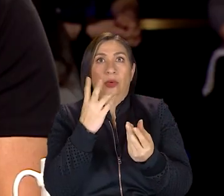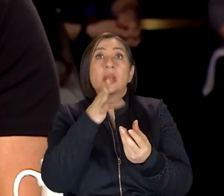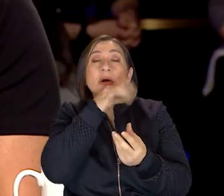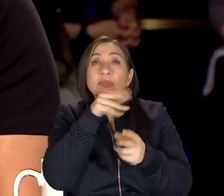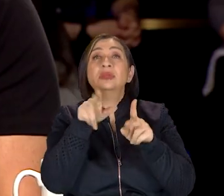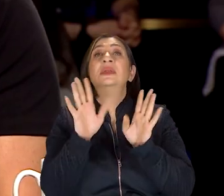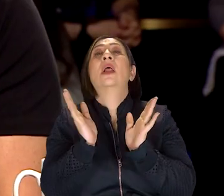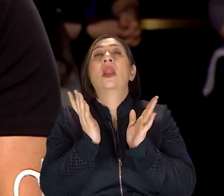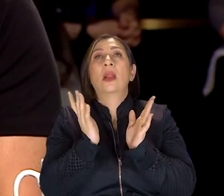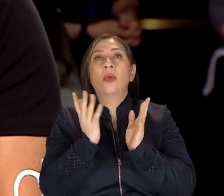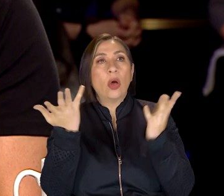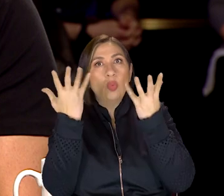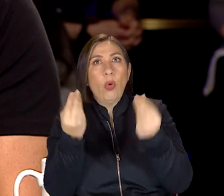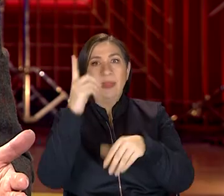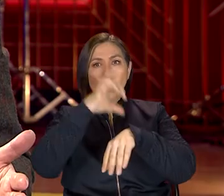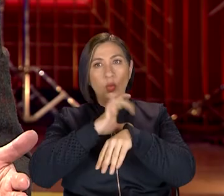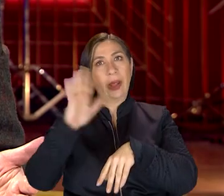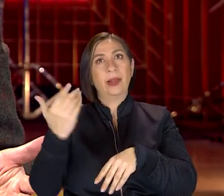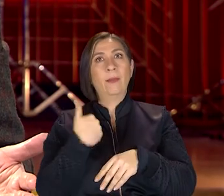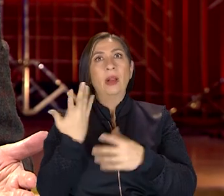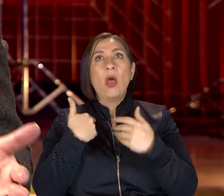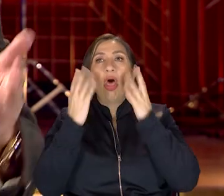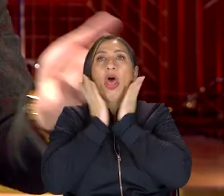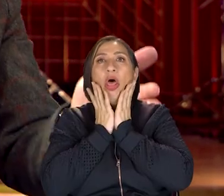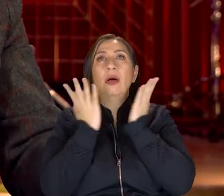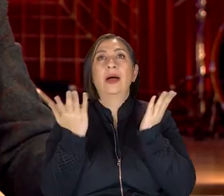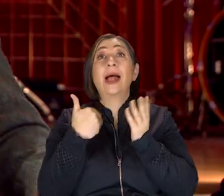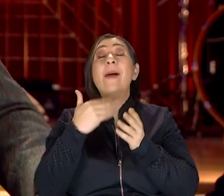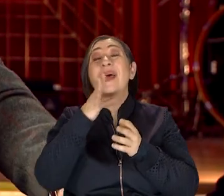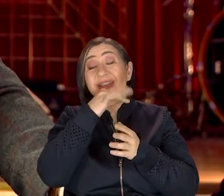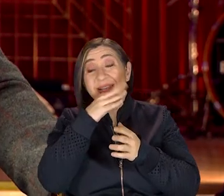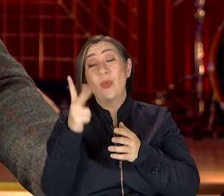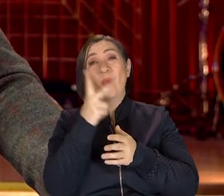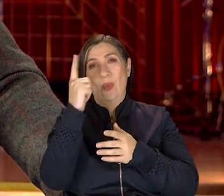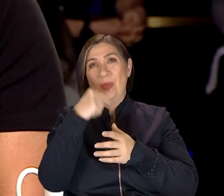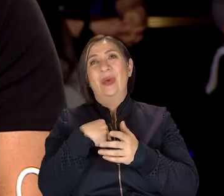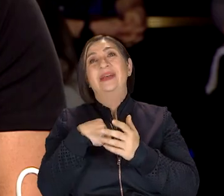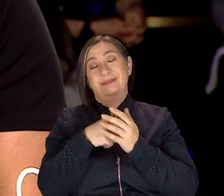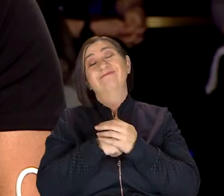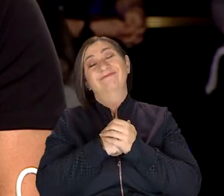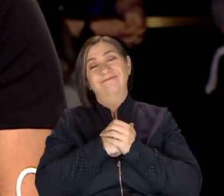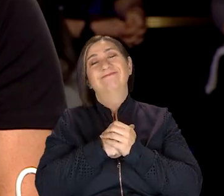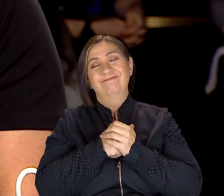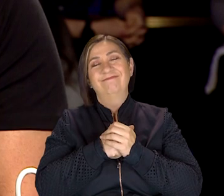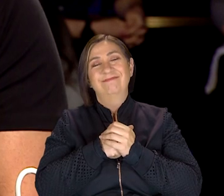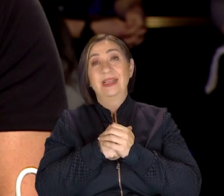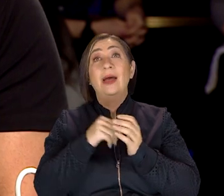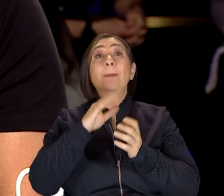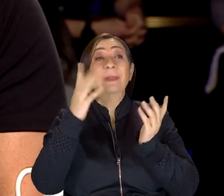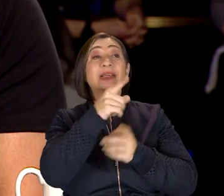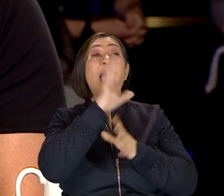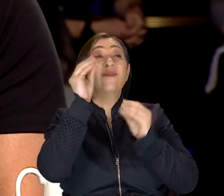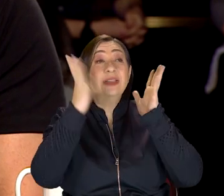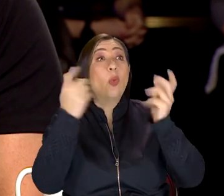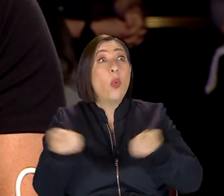gözüküyordu. Nasıl lan, o zaman bir doktora gideyim ben ya. Niye ben böyle? Ama ben hepinizden yaşlıydım o yüzden. Yani evet. Yani. Hepimizden daha